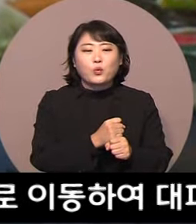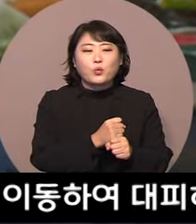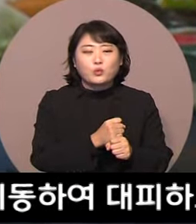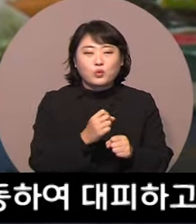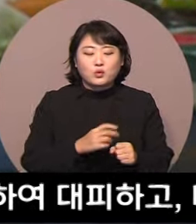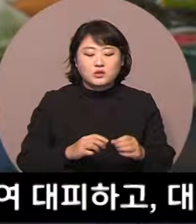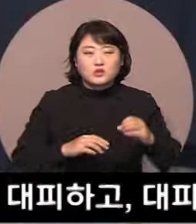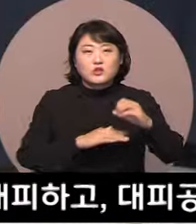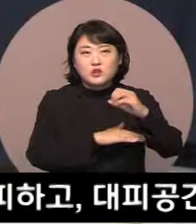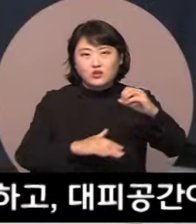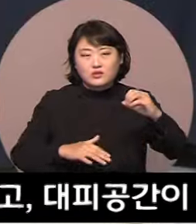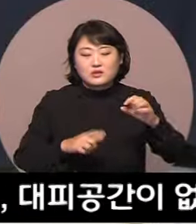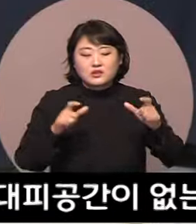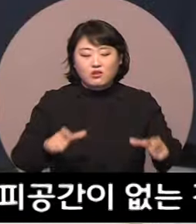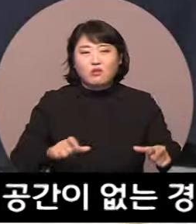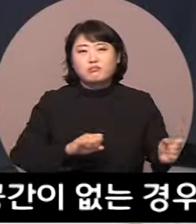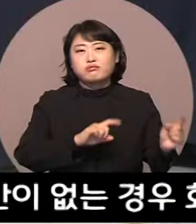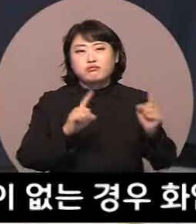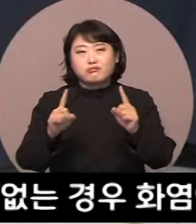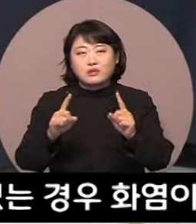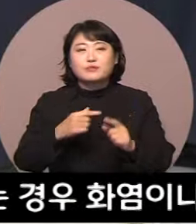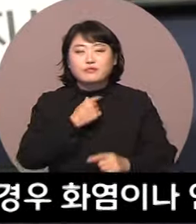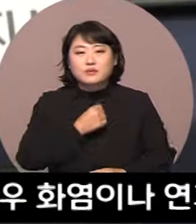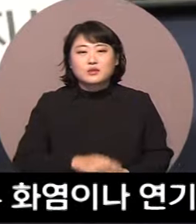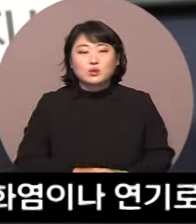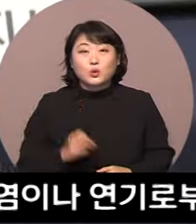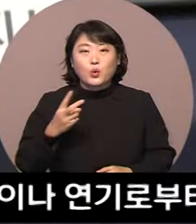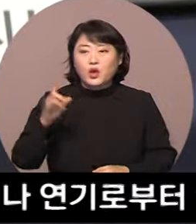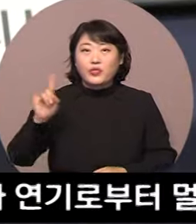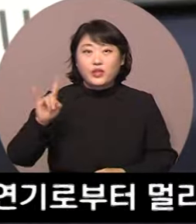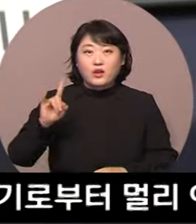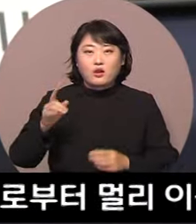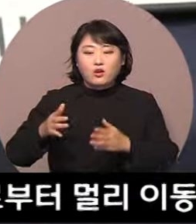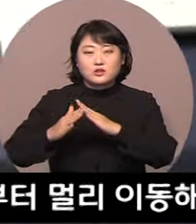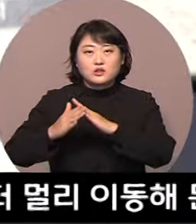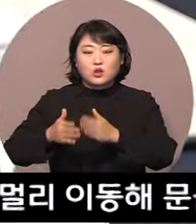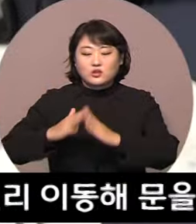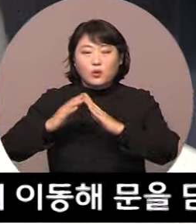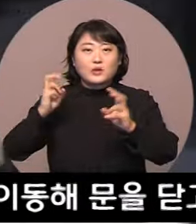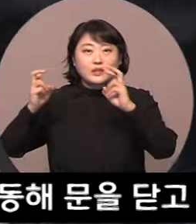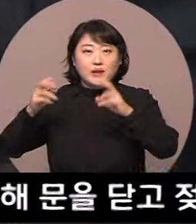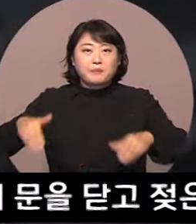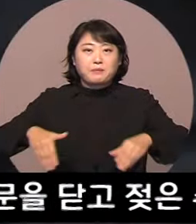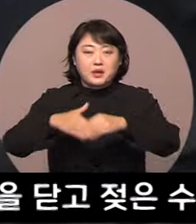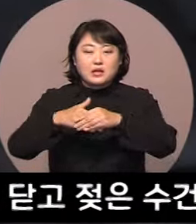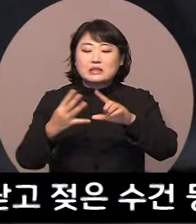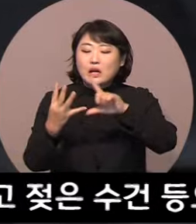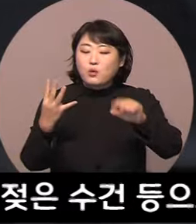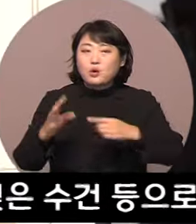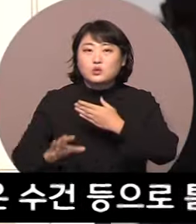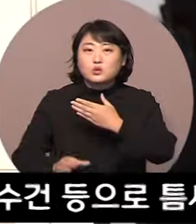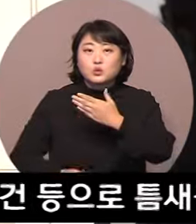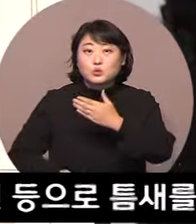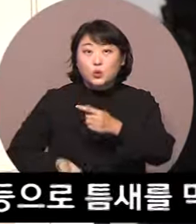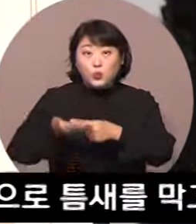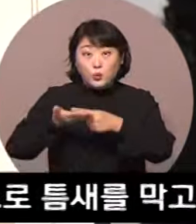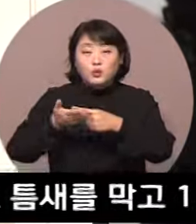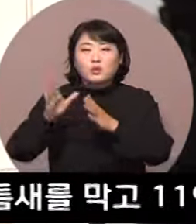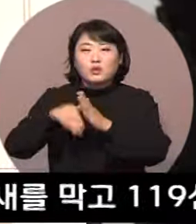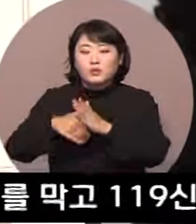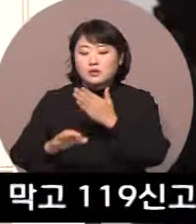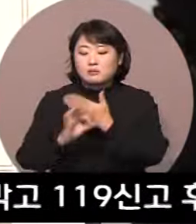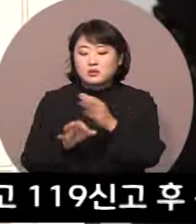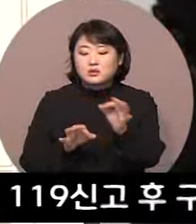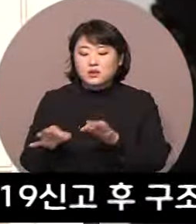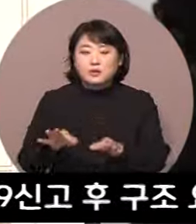있도록 하겠습니다. 또 현대건설과 업무 협약을 맺고 오는 4월 초 임시 시장을 개장하고 내년